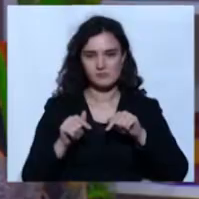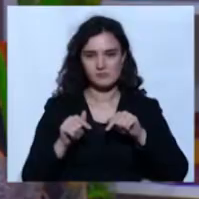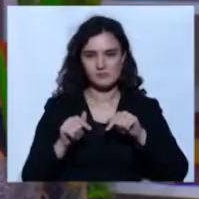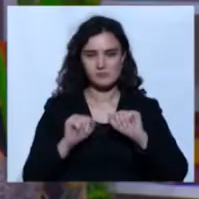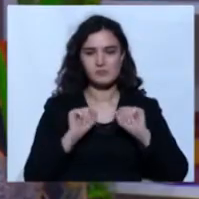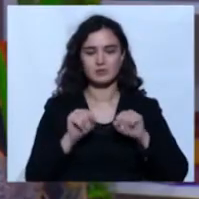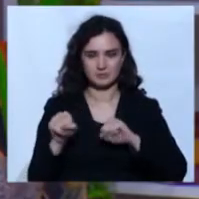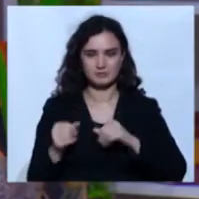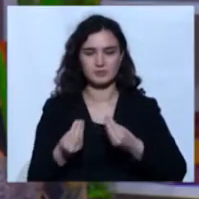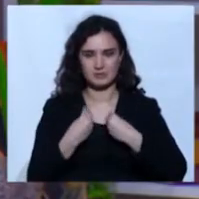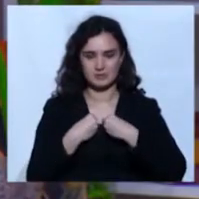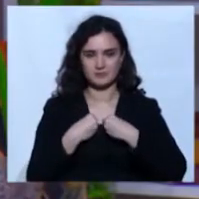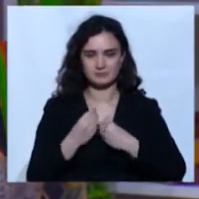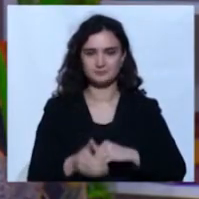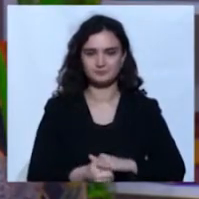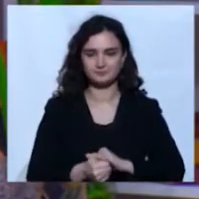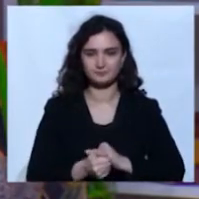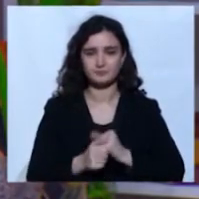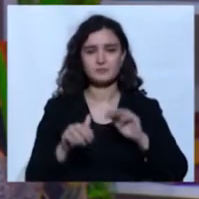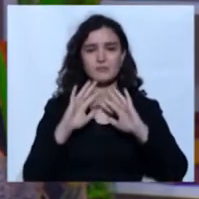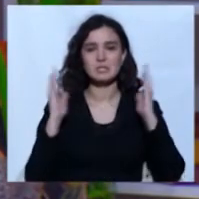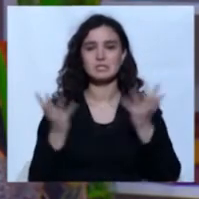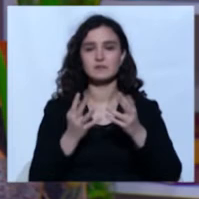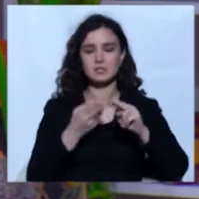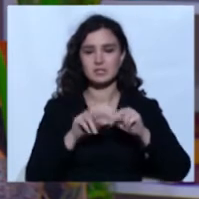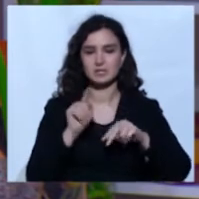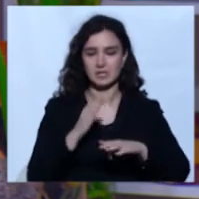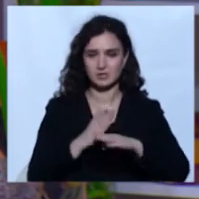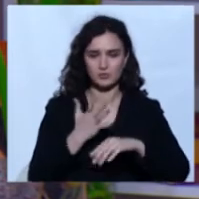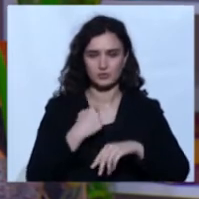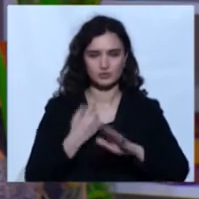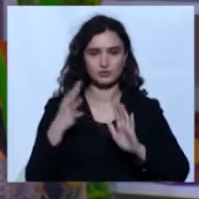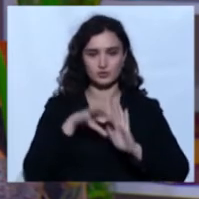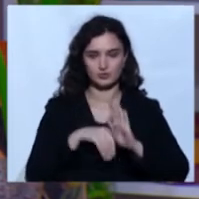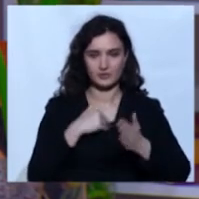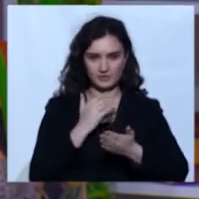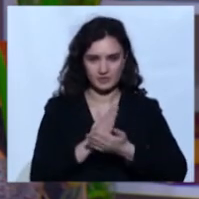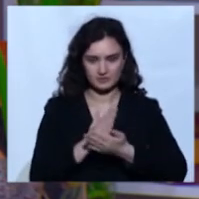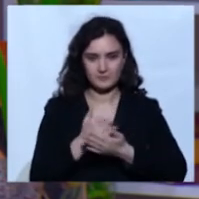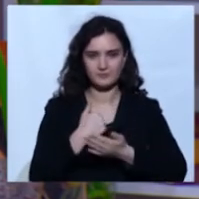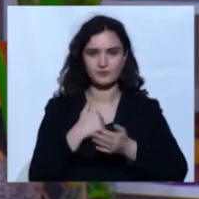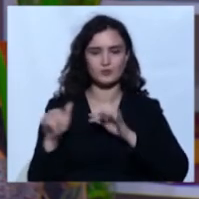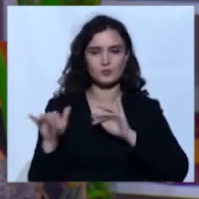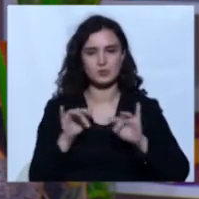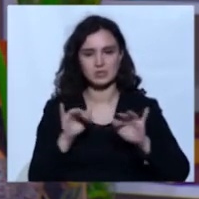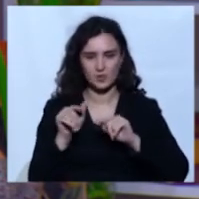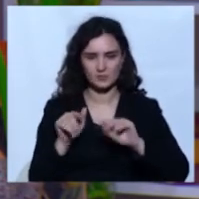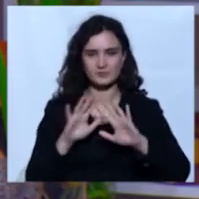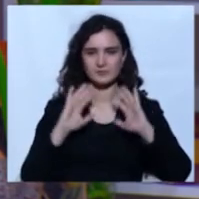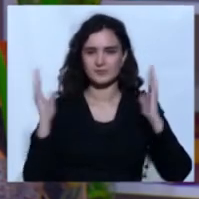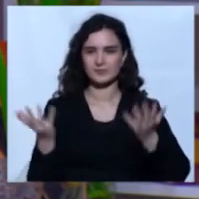ასახვის საშუალებას იძლევა. სივრცე კი ის ფენომენია, რომელშიც ჩვენ ვარსებობთ, რომელშიც ჩვენ მოძრაობთ.